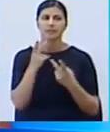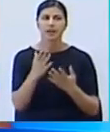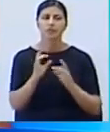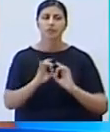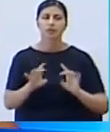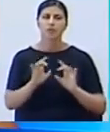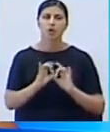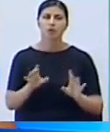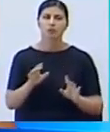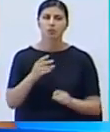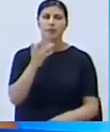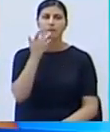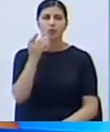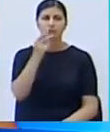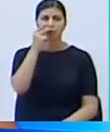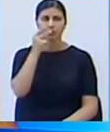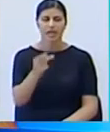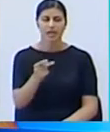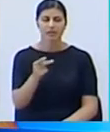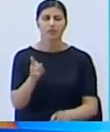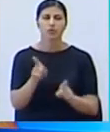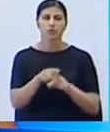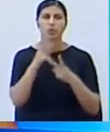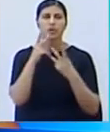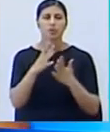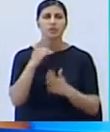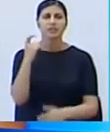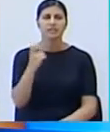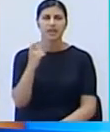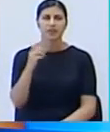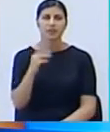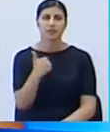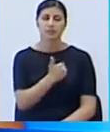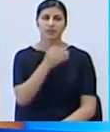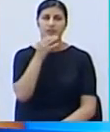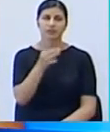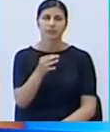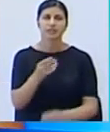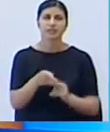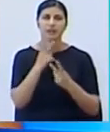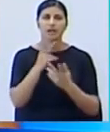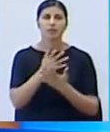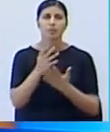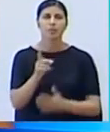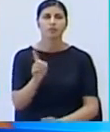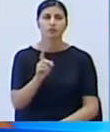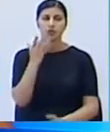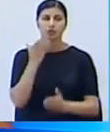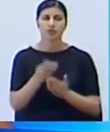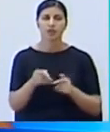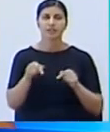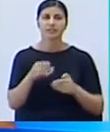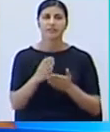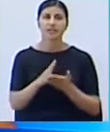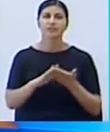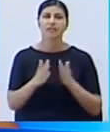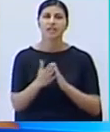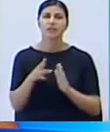გამოხატული პოლიტიკური ხედვა კაფიოდ გამოხატული ნება და ეგ მე მინდა ხაზი გავუსვა ეს გარემოებას ჩვენ ვიმყოფებით იმ